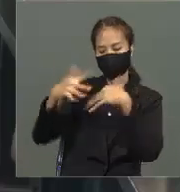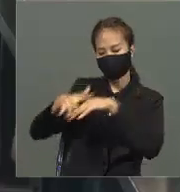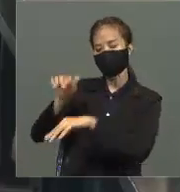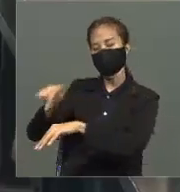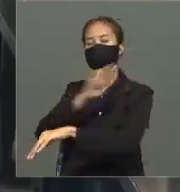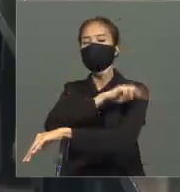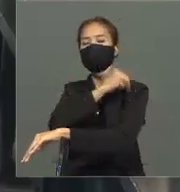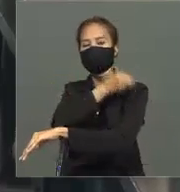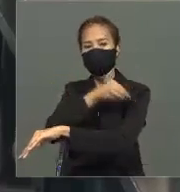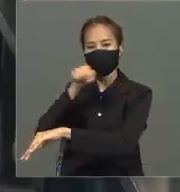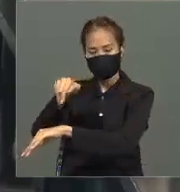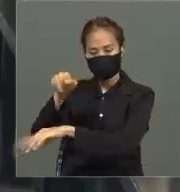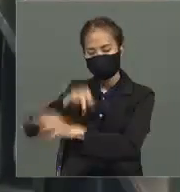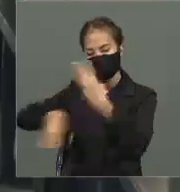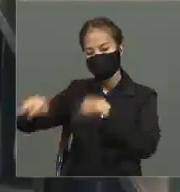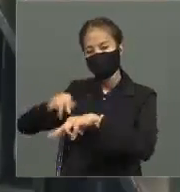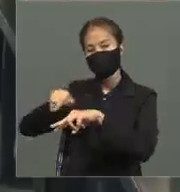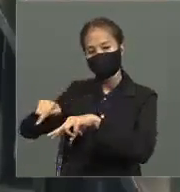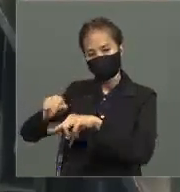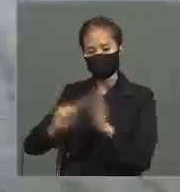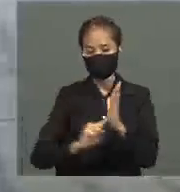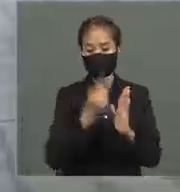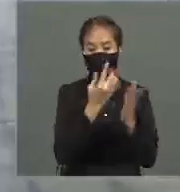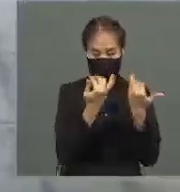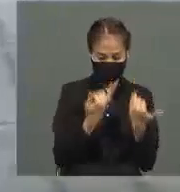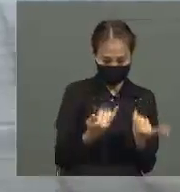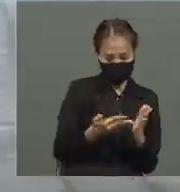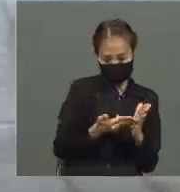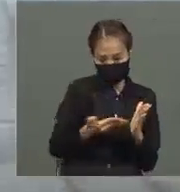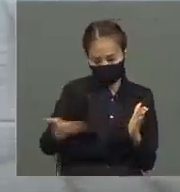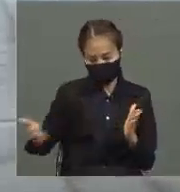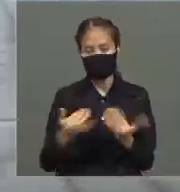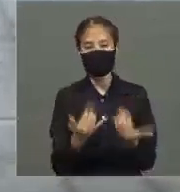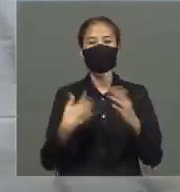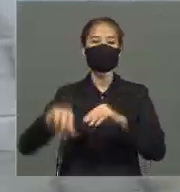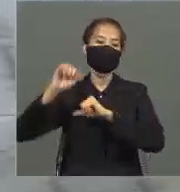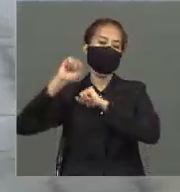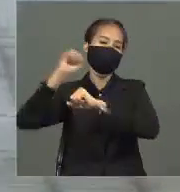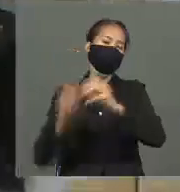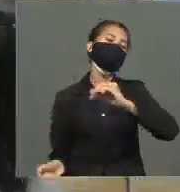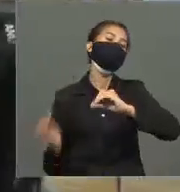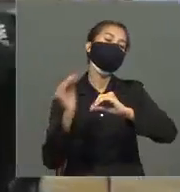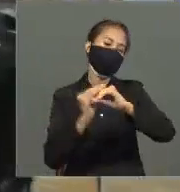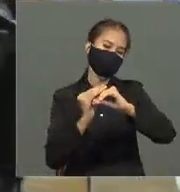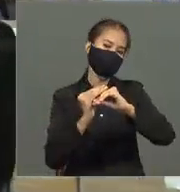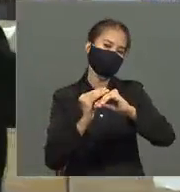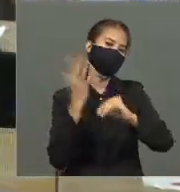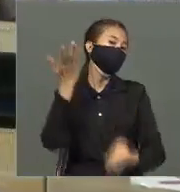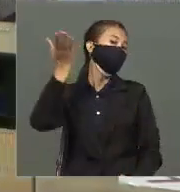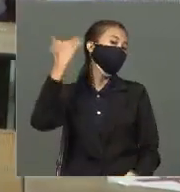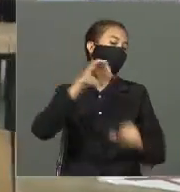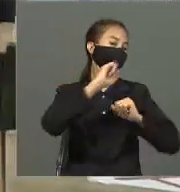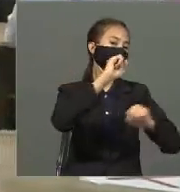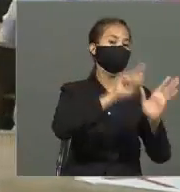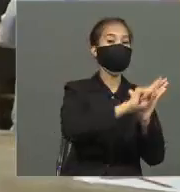ข่ายในพื้นที่ที่จะเข้ามาดูแลอย่างใกล้ชิดตั้งแต่บัดนี้เป็นต้นไปอันนี้เป็นประกาศเพิ่มเติมจากฉบับที่ 1ที่